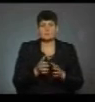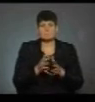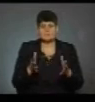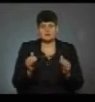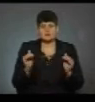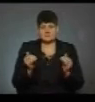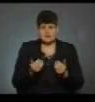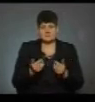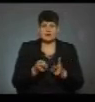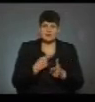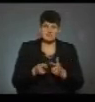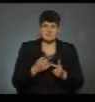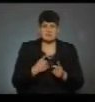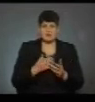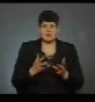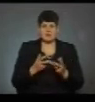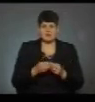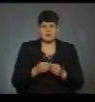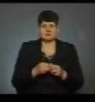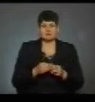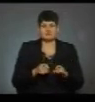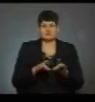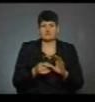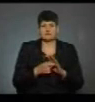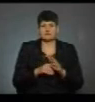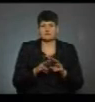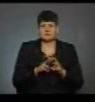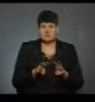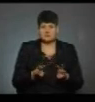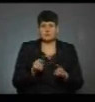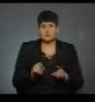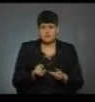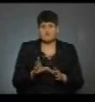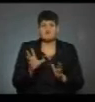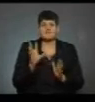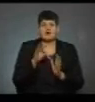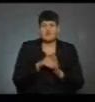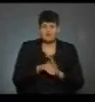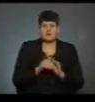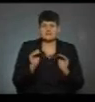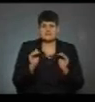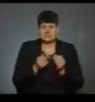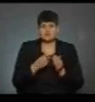якщо б ми рахували це, виходячи з постанови Кабінету міністрів, тому що ми врахували ще зниження вартості